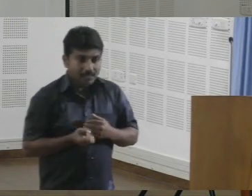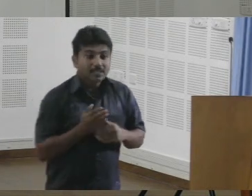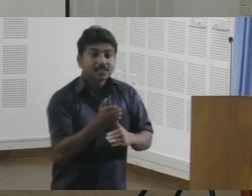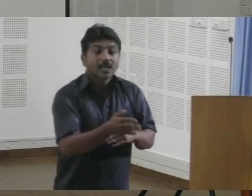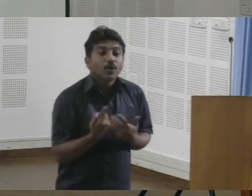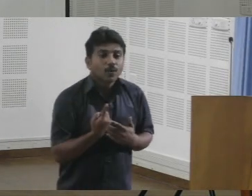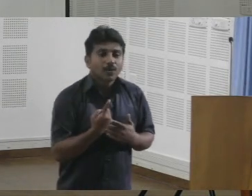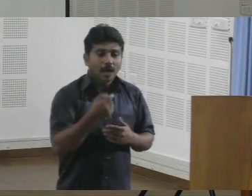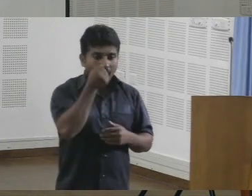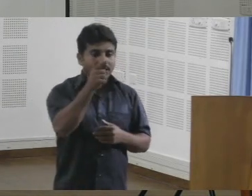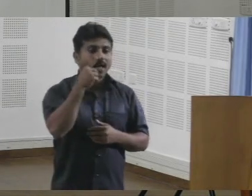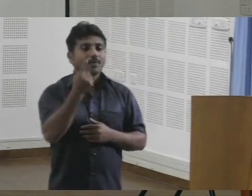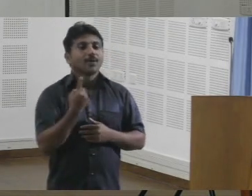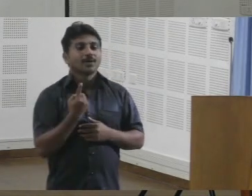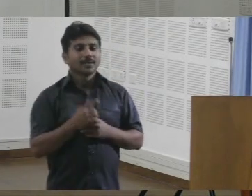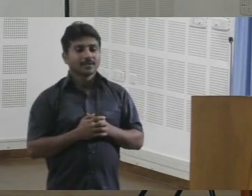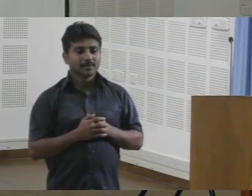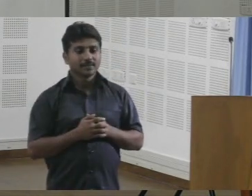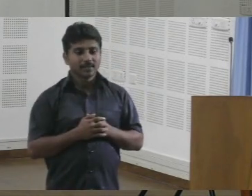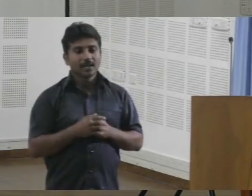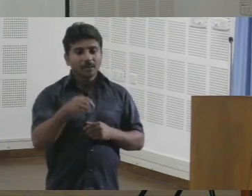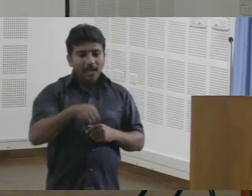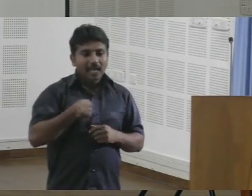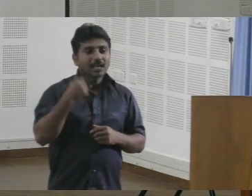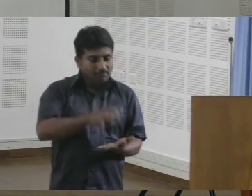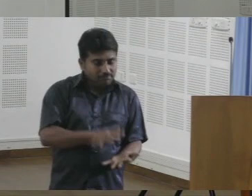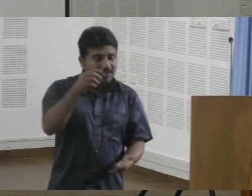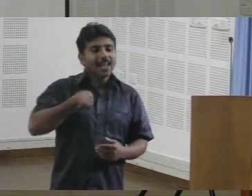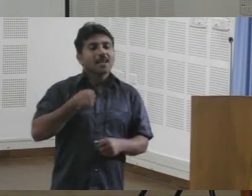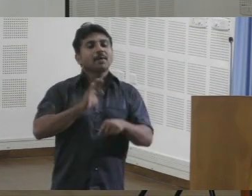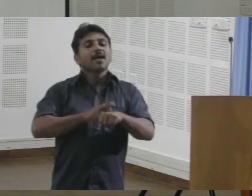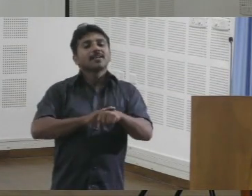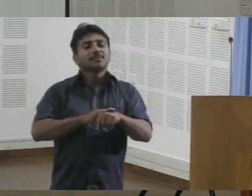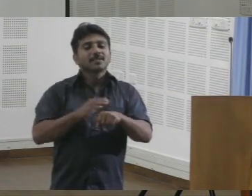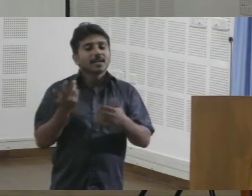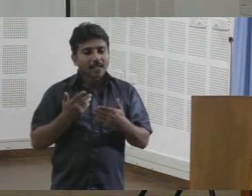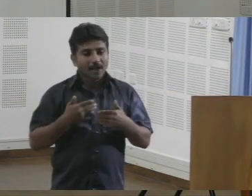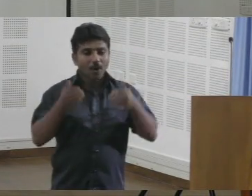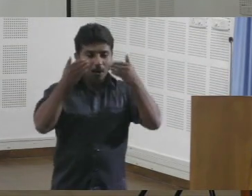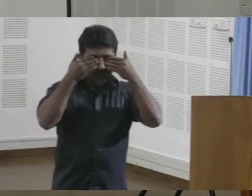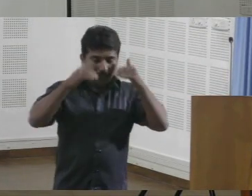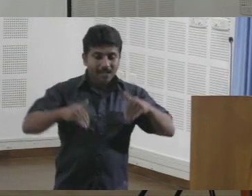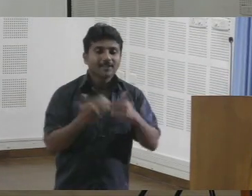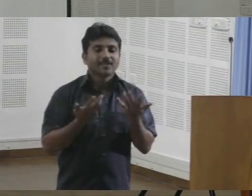എനിക്ക് പറയാനുള്ളത് എൻ്റെ അനുഭവത്തിൽ നിന്ന് ഞാൻ മനസ്സിലാക്കിയത് പാരൻ്റ് ഇംപ്ലിമെൻറ്റഡ് ഓട്ടിസം ഇൻ്റർവെൻഷൻ വർക്ക്സ്.